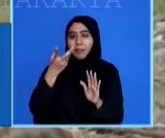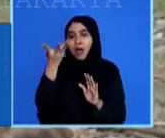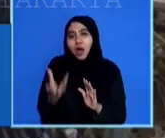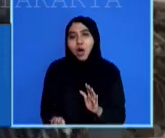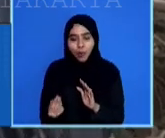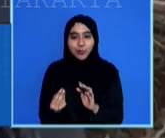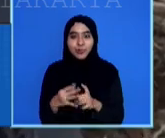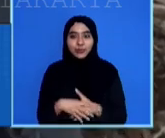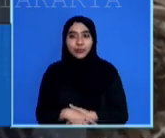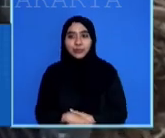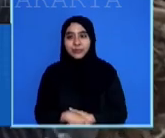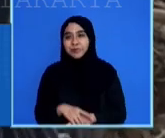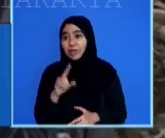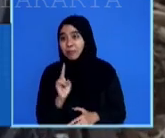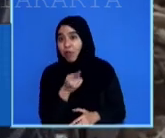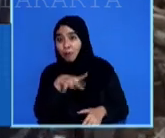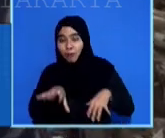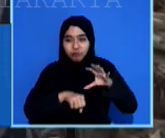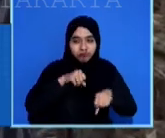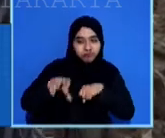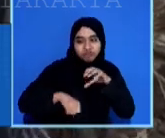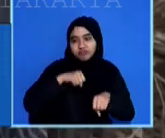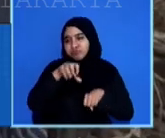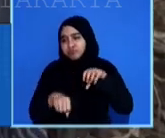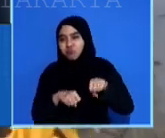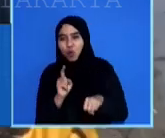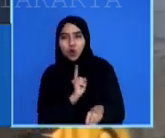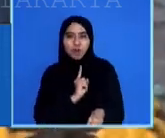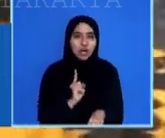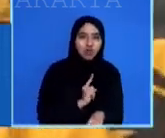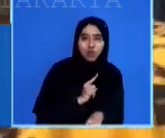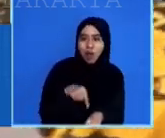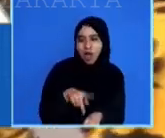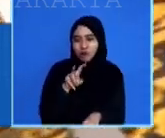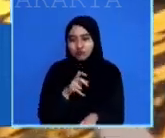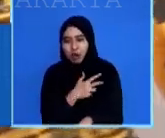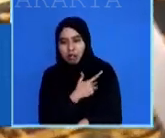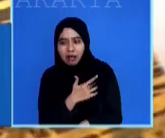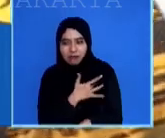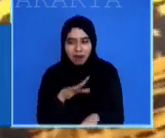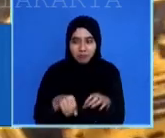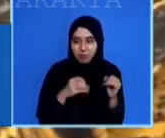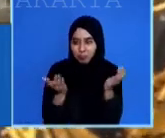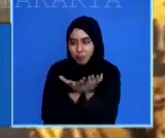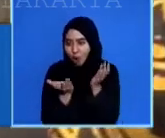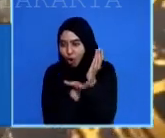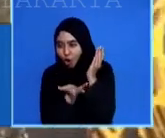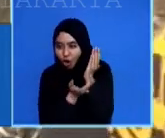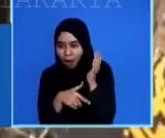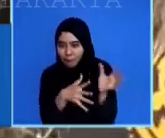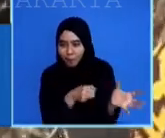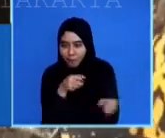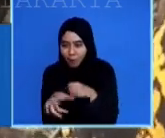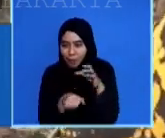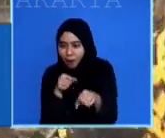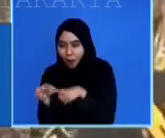dilakukan dengan cara manual dan hati-hati mengingat arus sungai masih cukup deras. Sedikit-sedikit batang pohon disingkirkan agar air bisa lebih